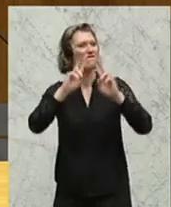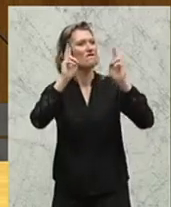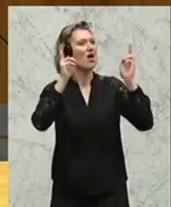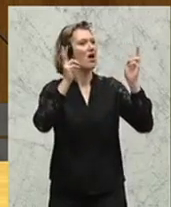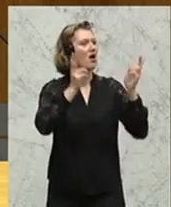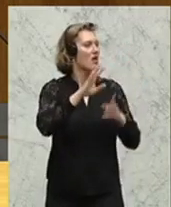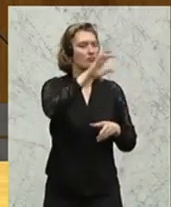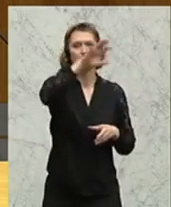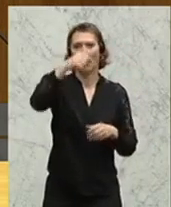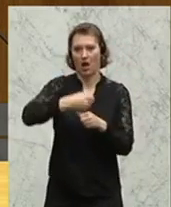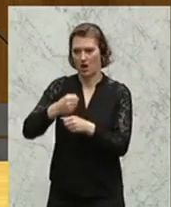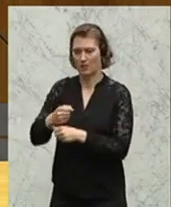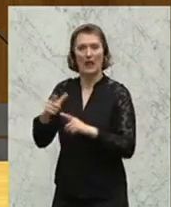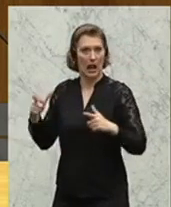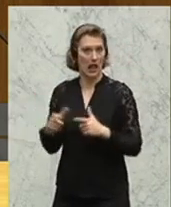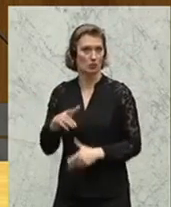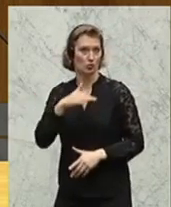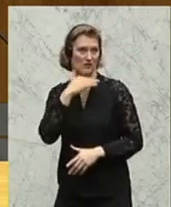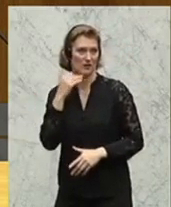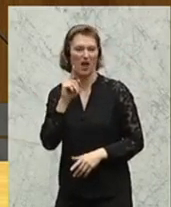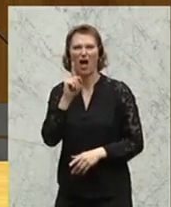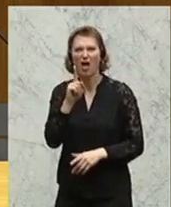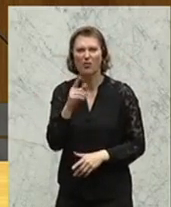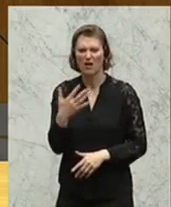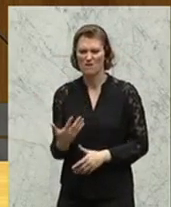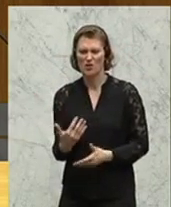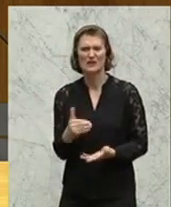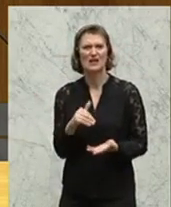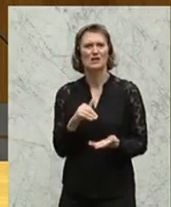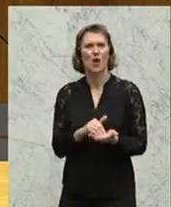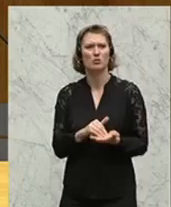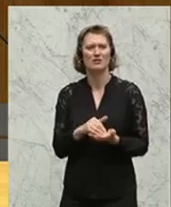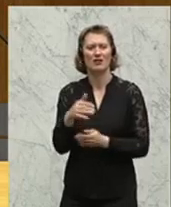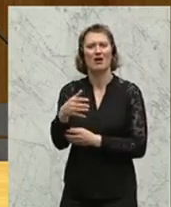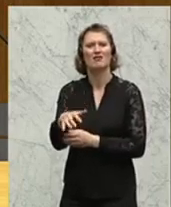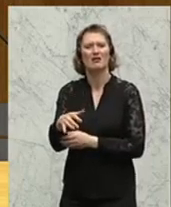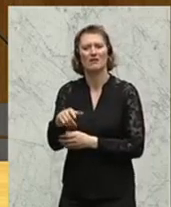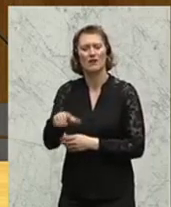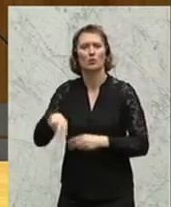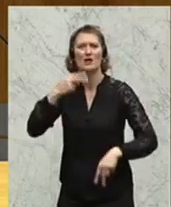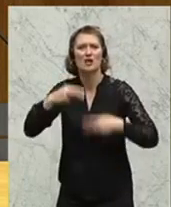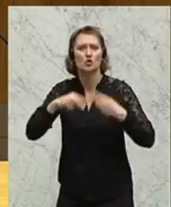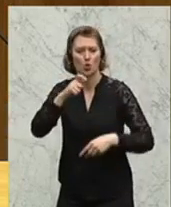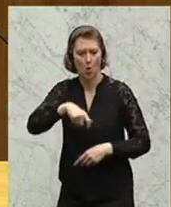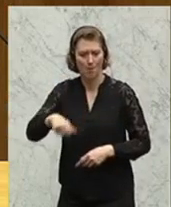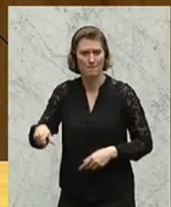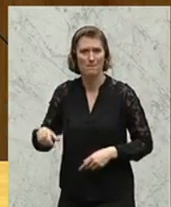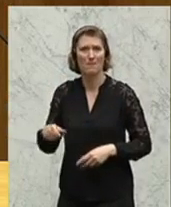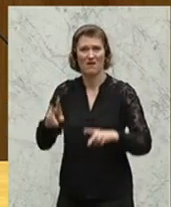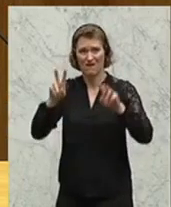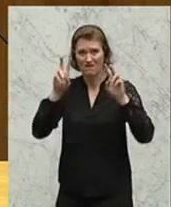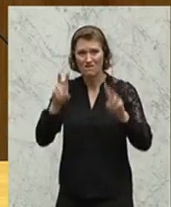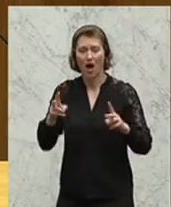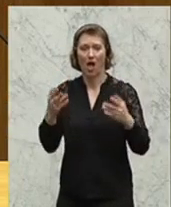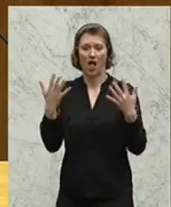viel leistet. Aber wir haben über 50.000 Gastronomen und Wirten in diesem Lande, die mit